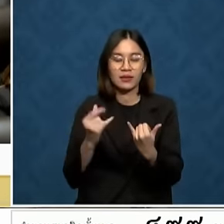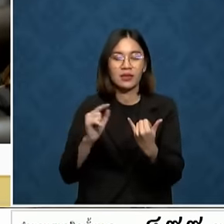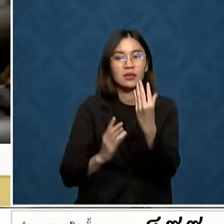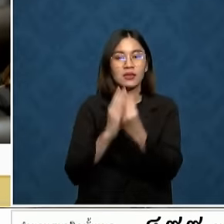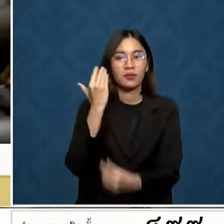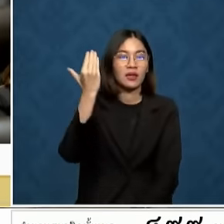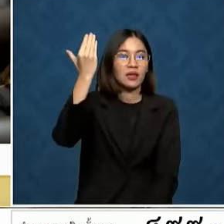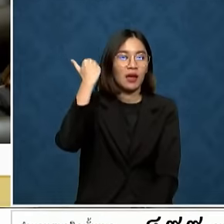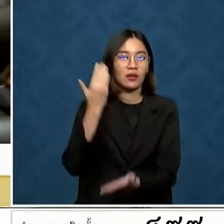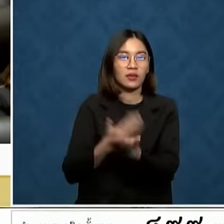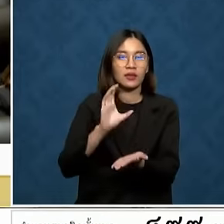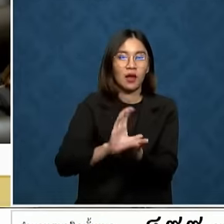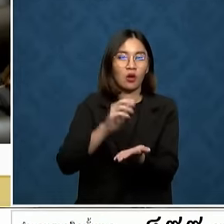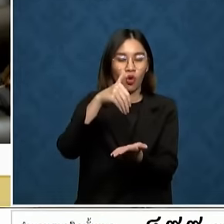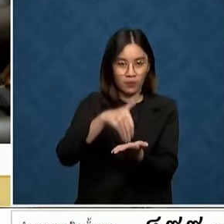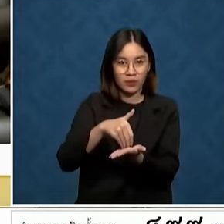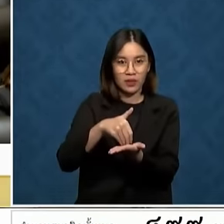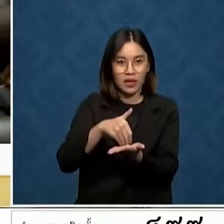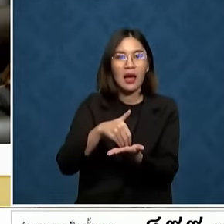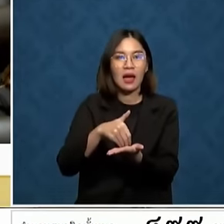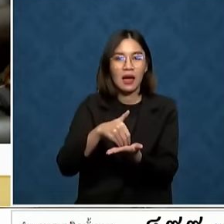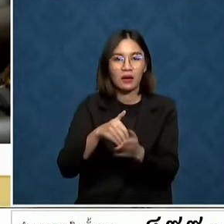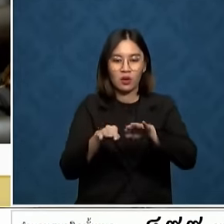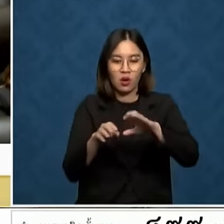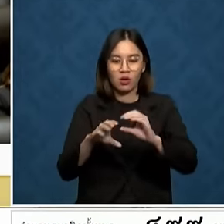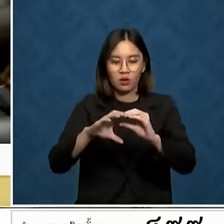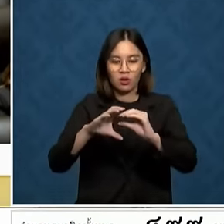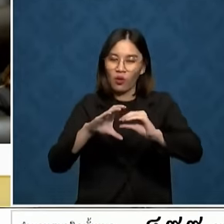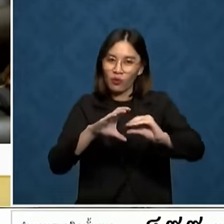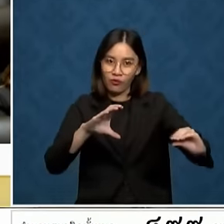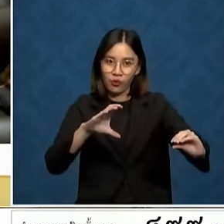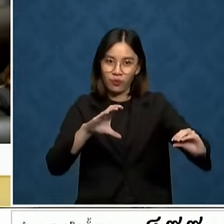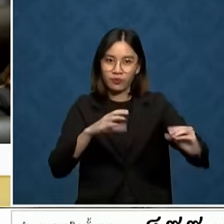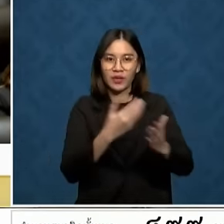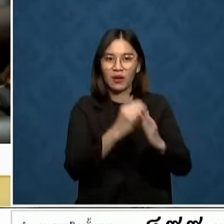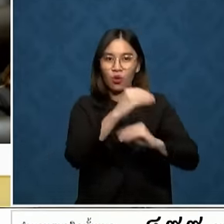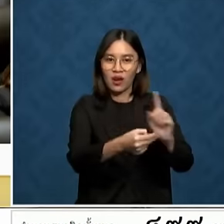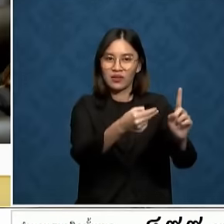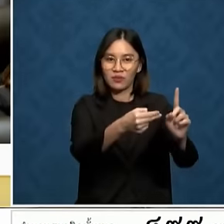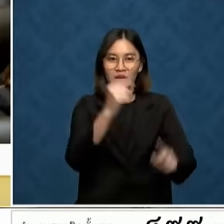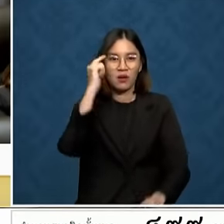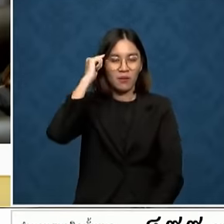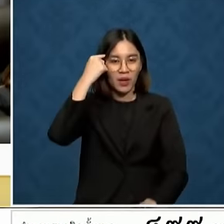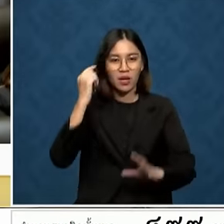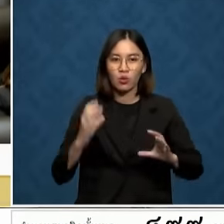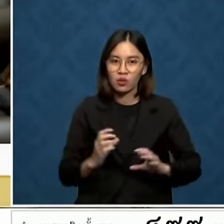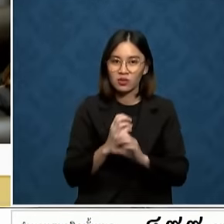ทแล้ววางบกลางทเหืออยนั้นจะต้องกนบางส่วไว้ครัสำหบนยบาย Digital Walletซึทำให้เราไมรเลยครับวาตรงแล้วรัฐบานนั้น